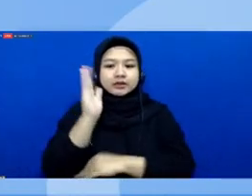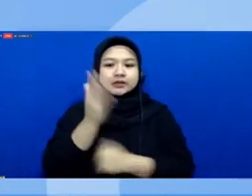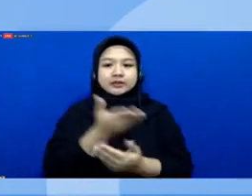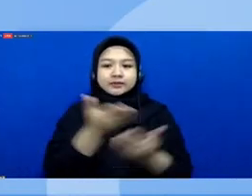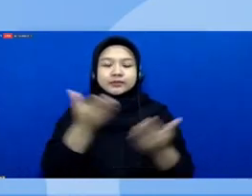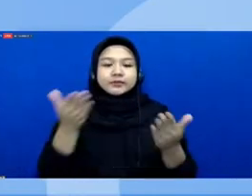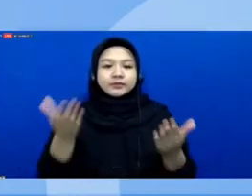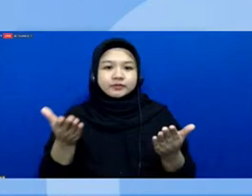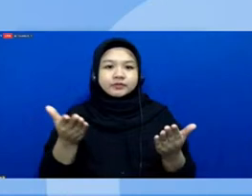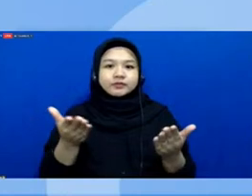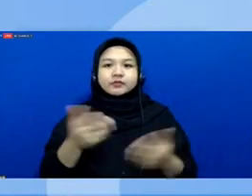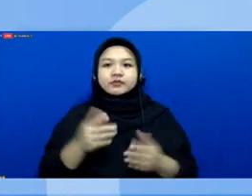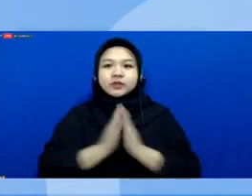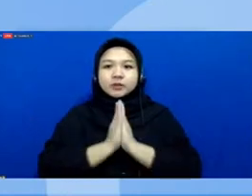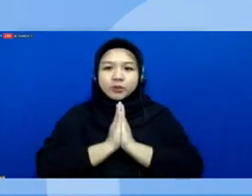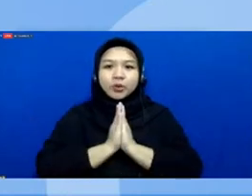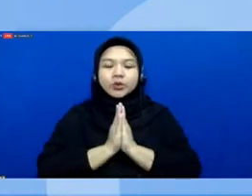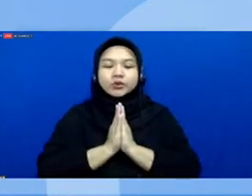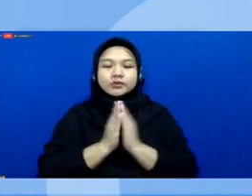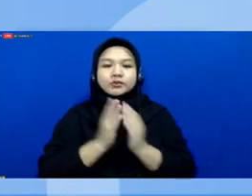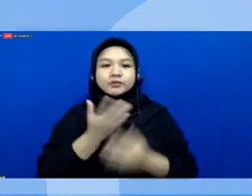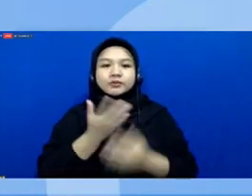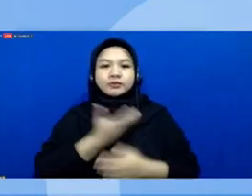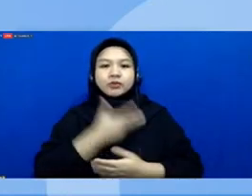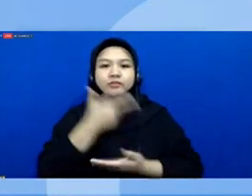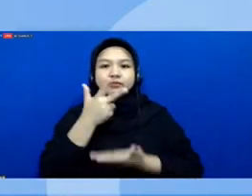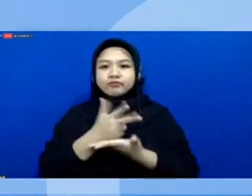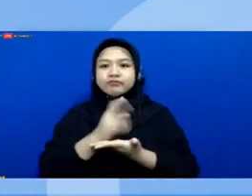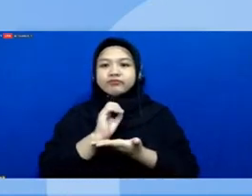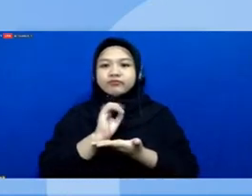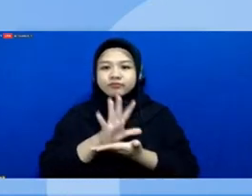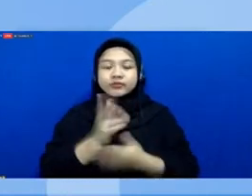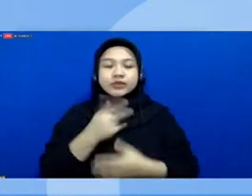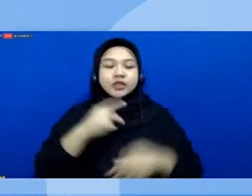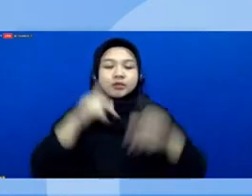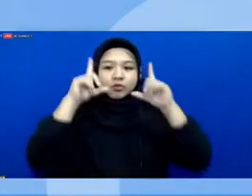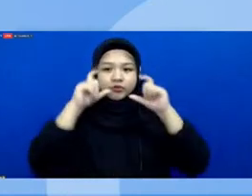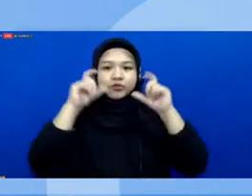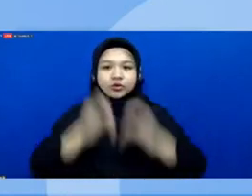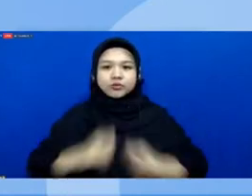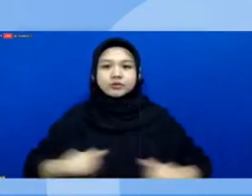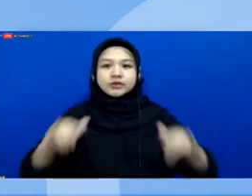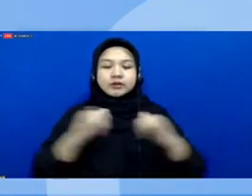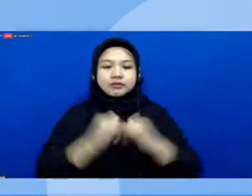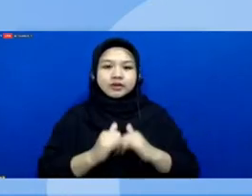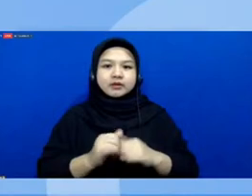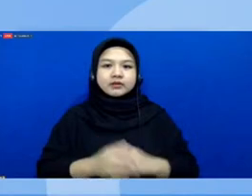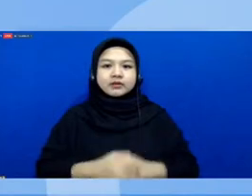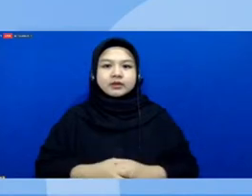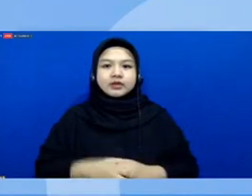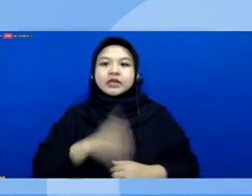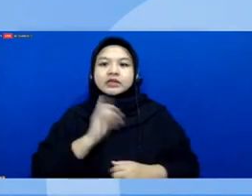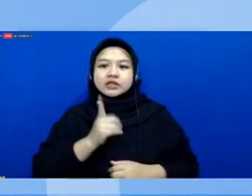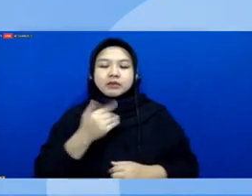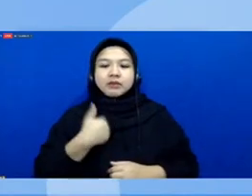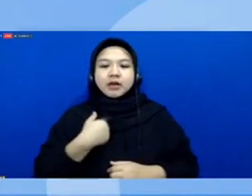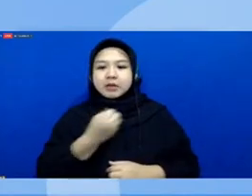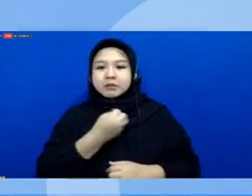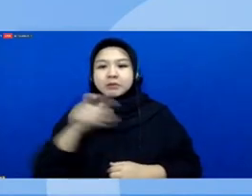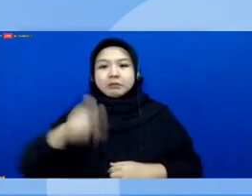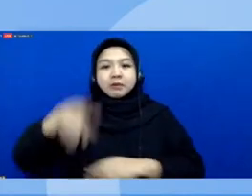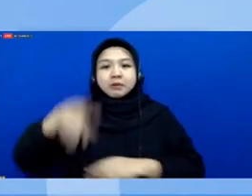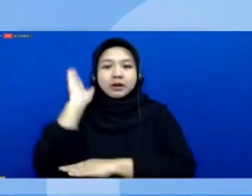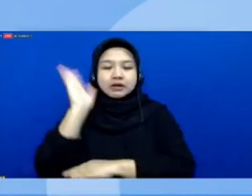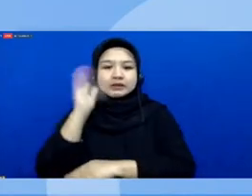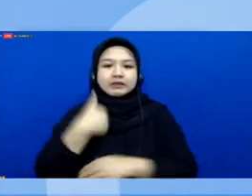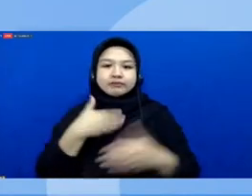panelis, kami mohon kesediaannya untuk open cam dan kita akan bersua foto bersama. Hal ini dikarenakan ada beberapa panelis yang memang